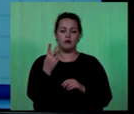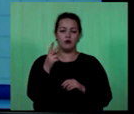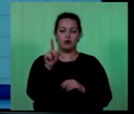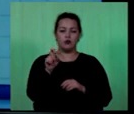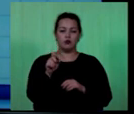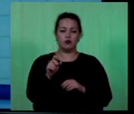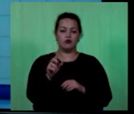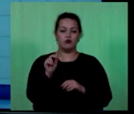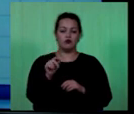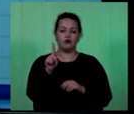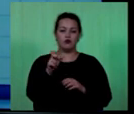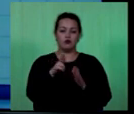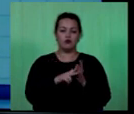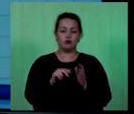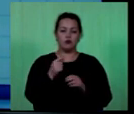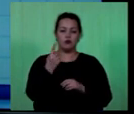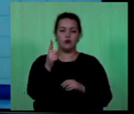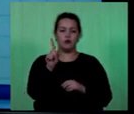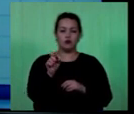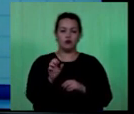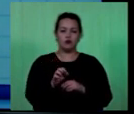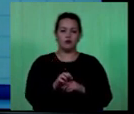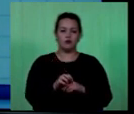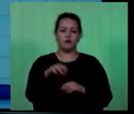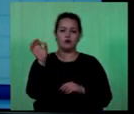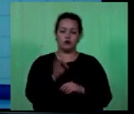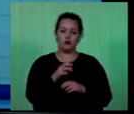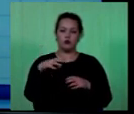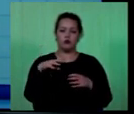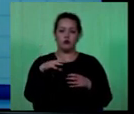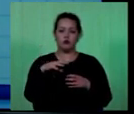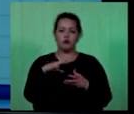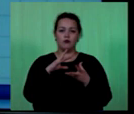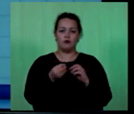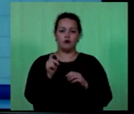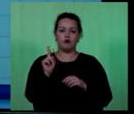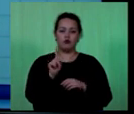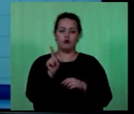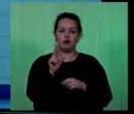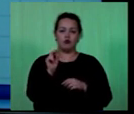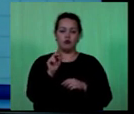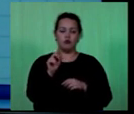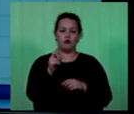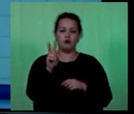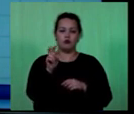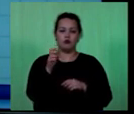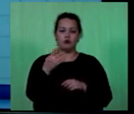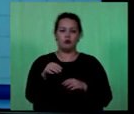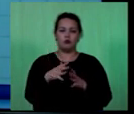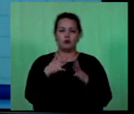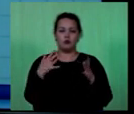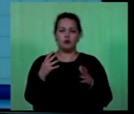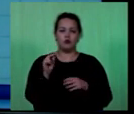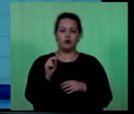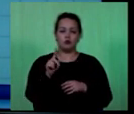180 одна сотня значит сразу делаем вывод что число 240 больше числа